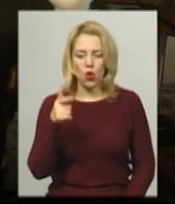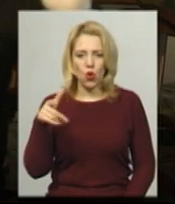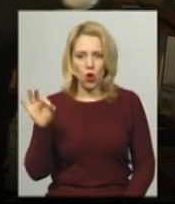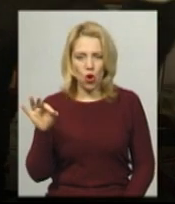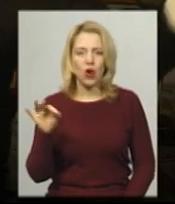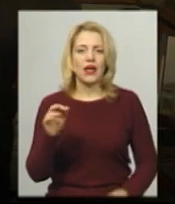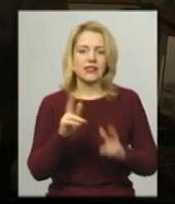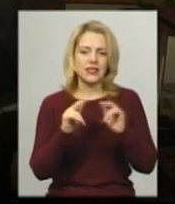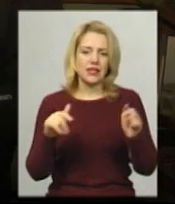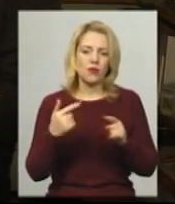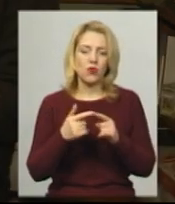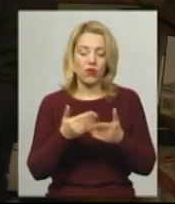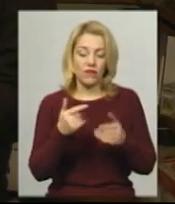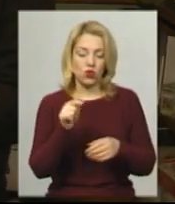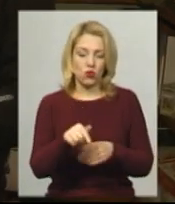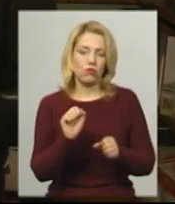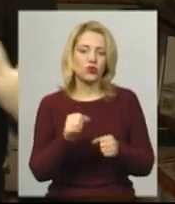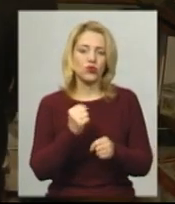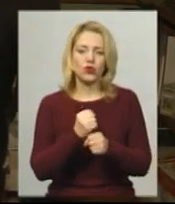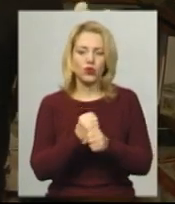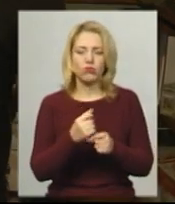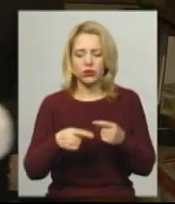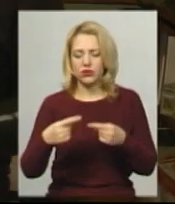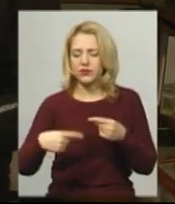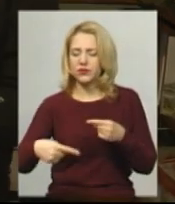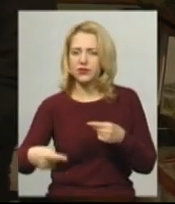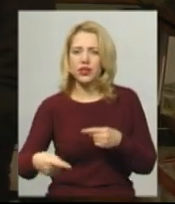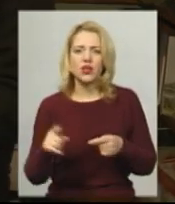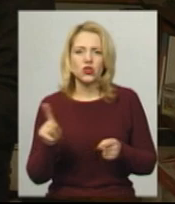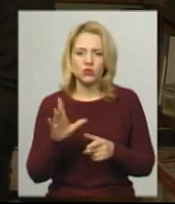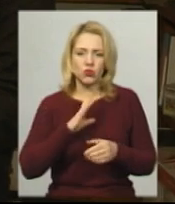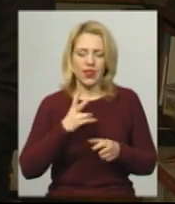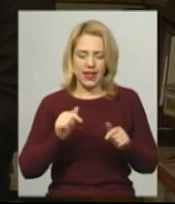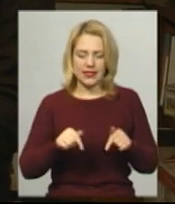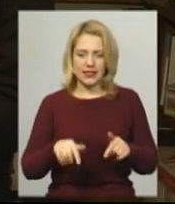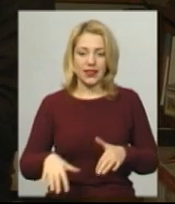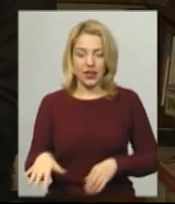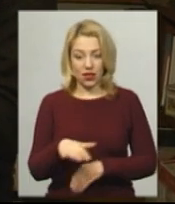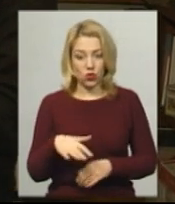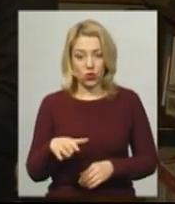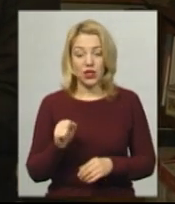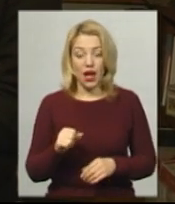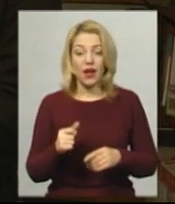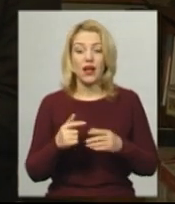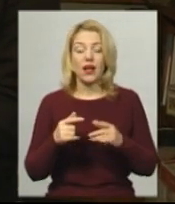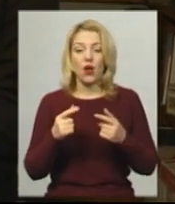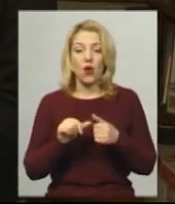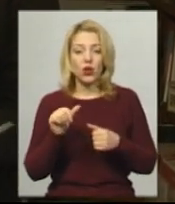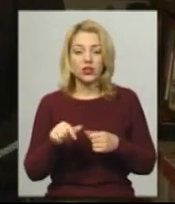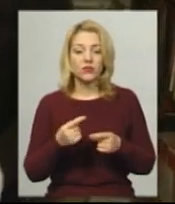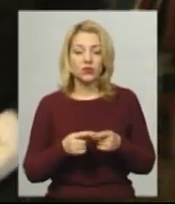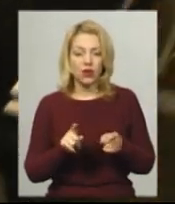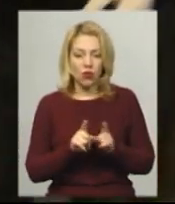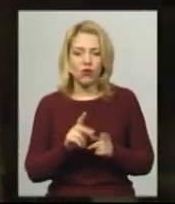можна далі робити родовід всіх інших драконів, які живуть в цій території. Ну, а крім ось такого цікавого сюжету